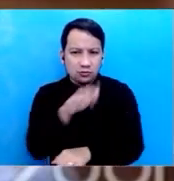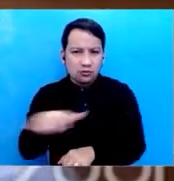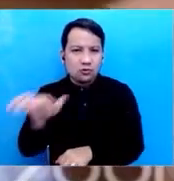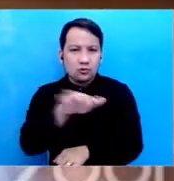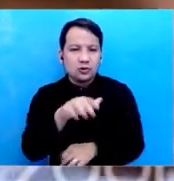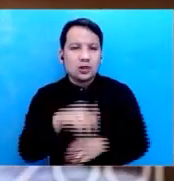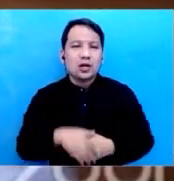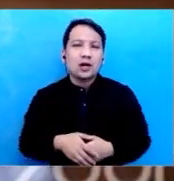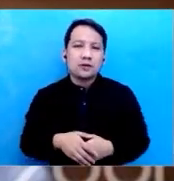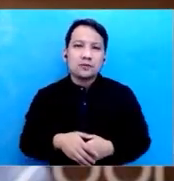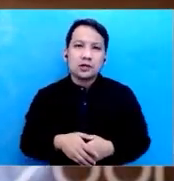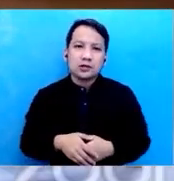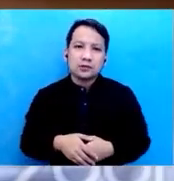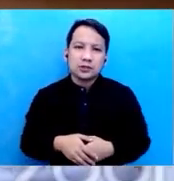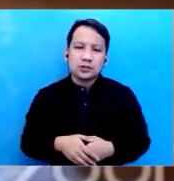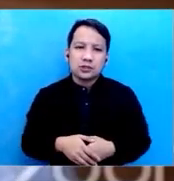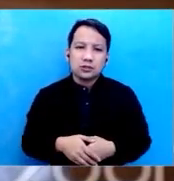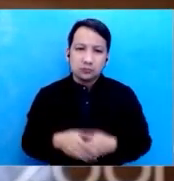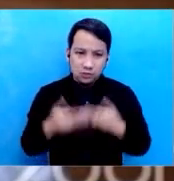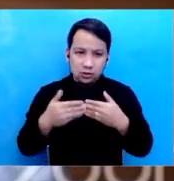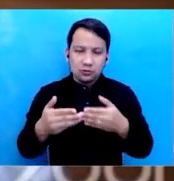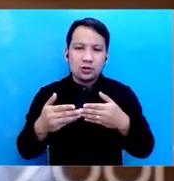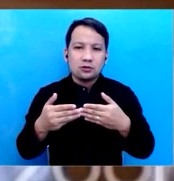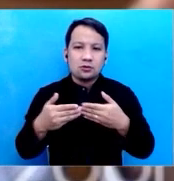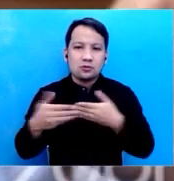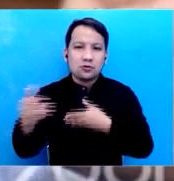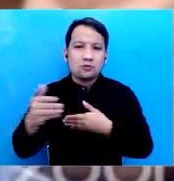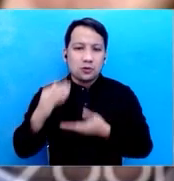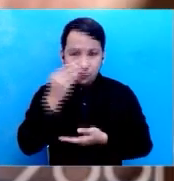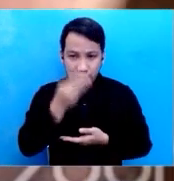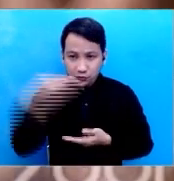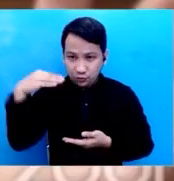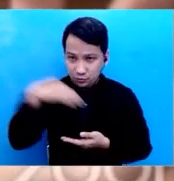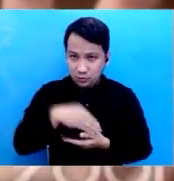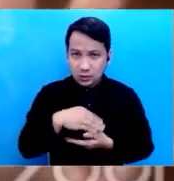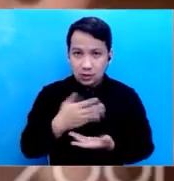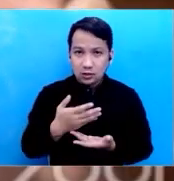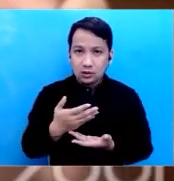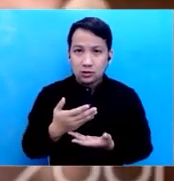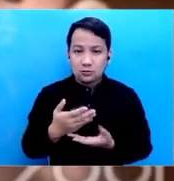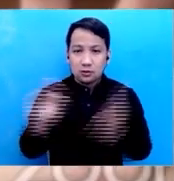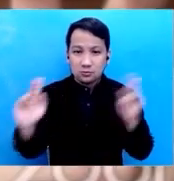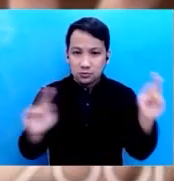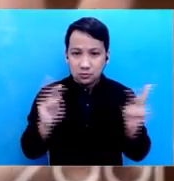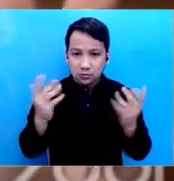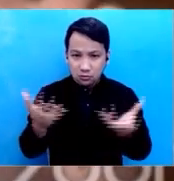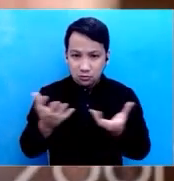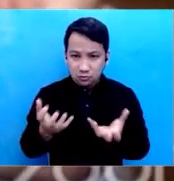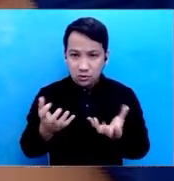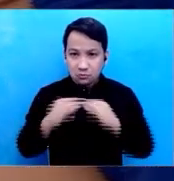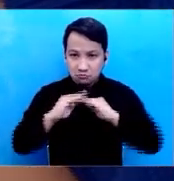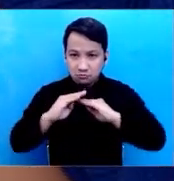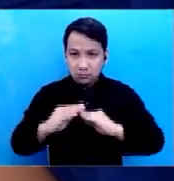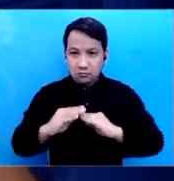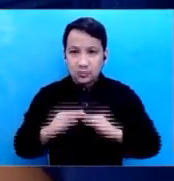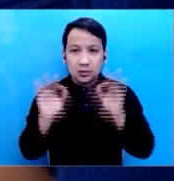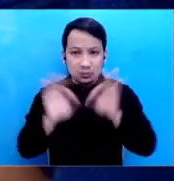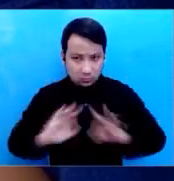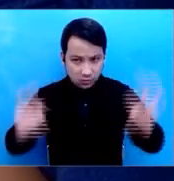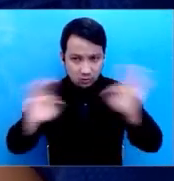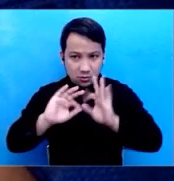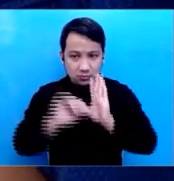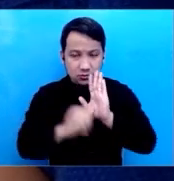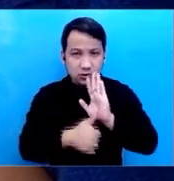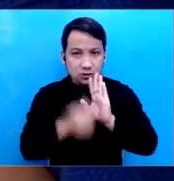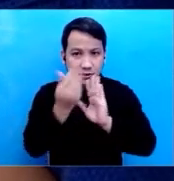this ongoing transmission, although there are less cases, the population that we want to protect and should be emphasized to get the